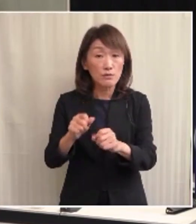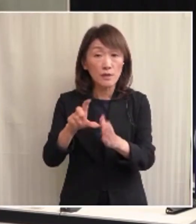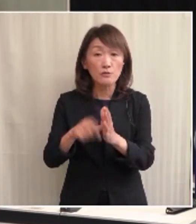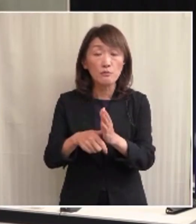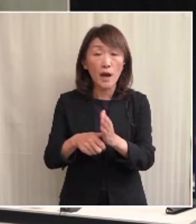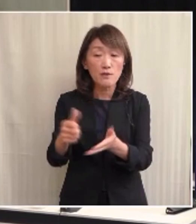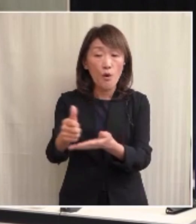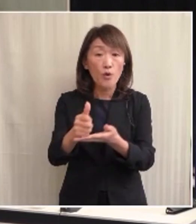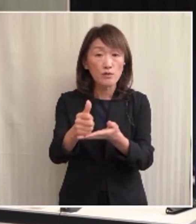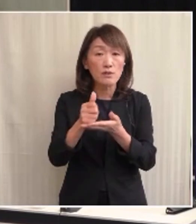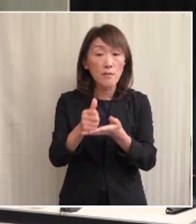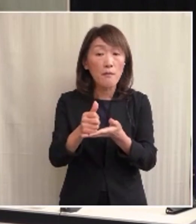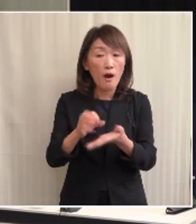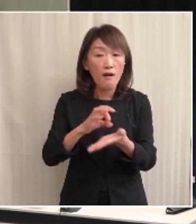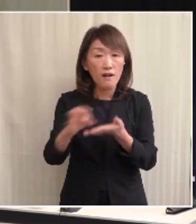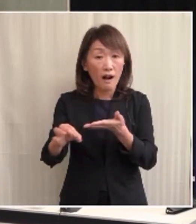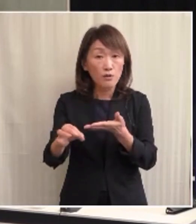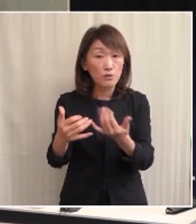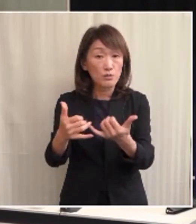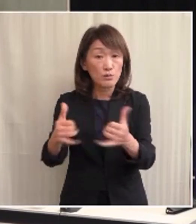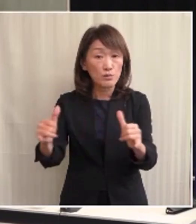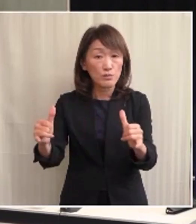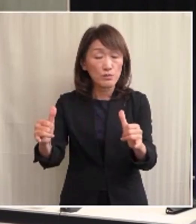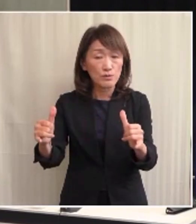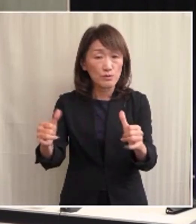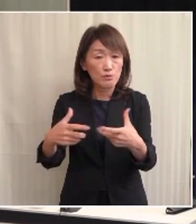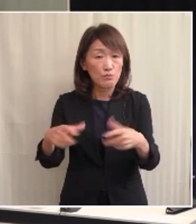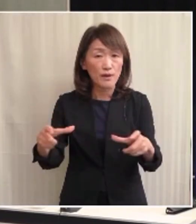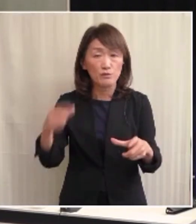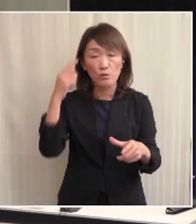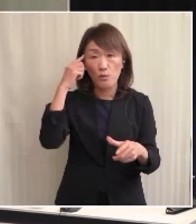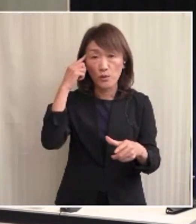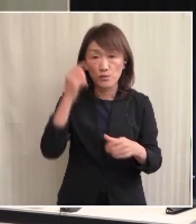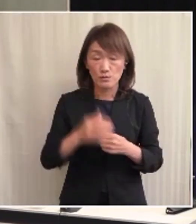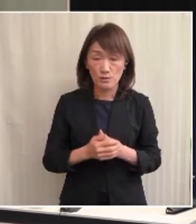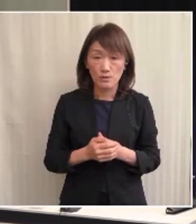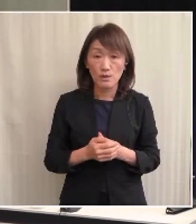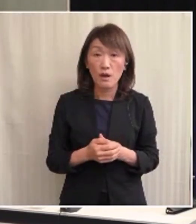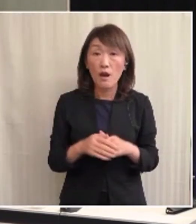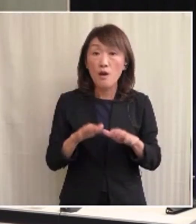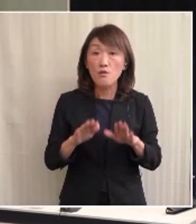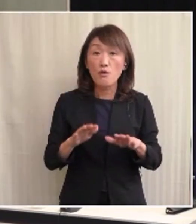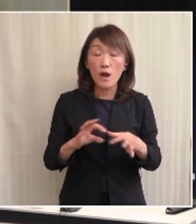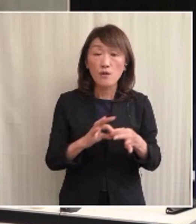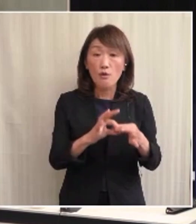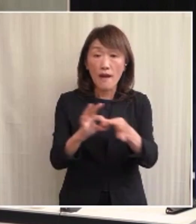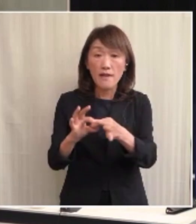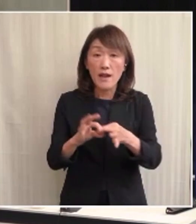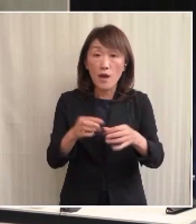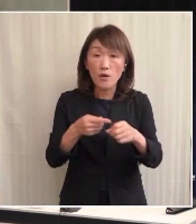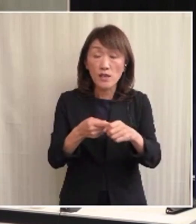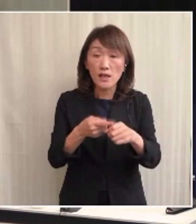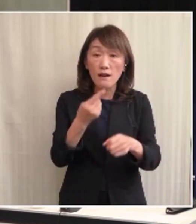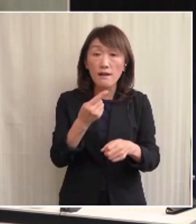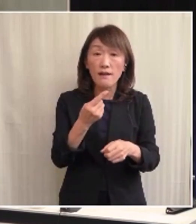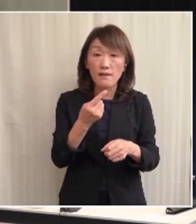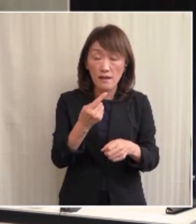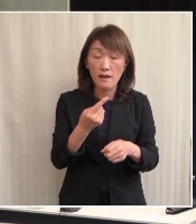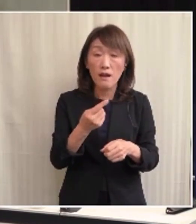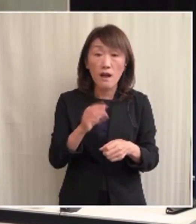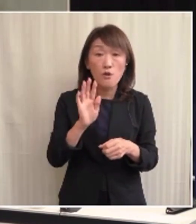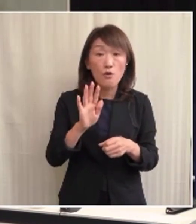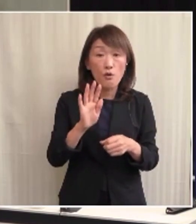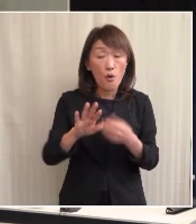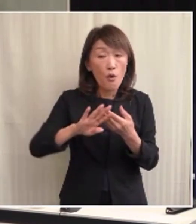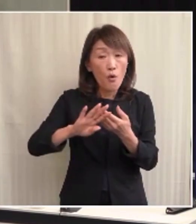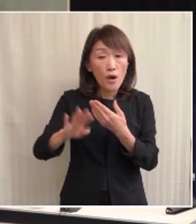後出てくるのかなって思うんですけれども、今回の連携をきっかけに今後にこう